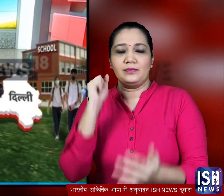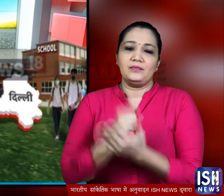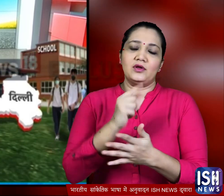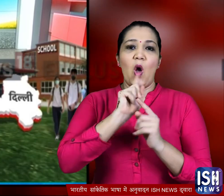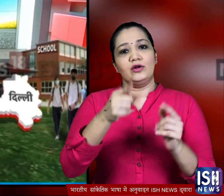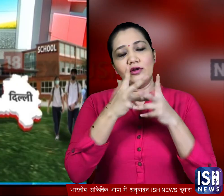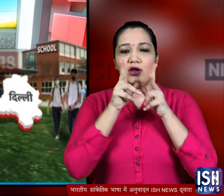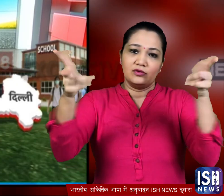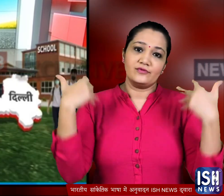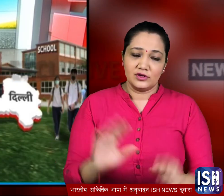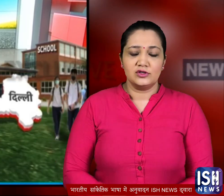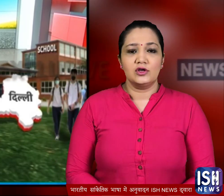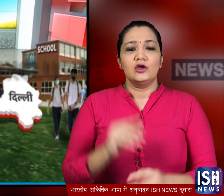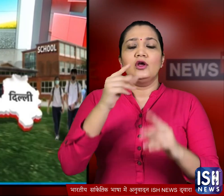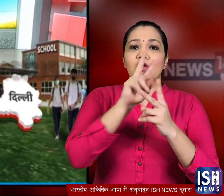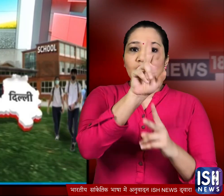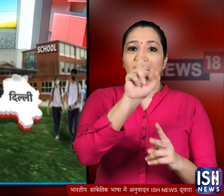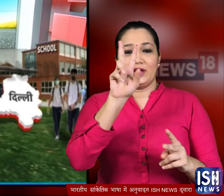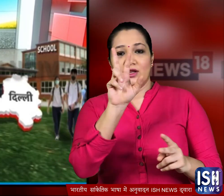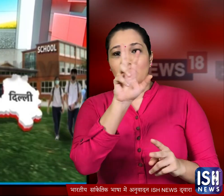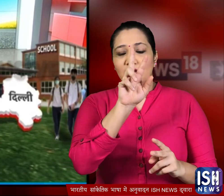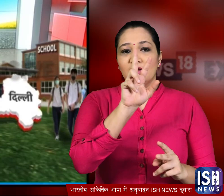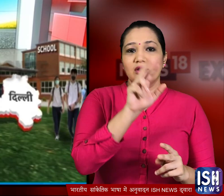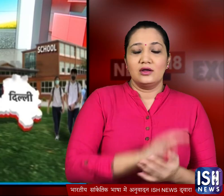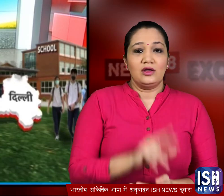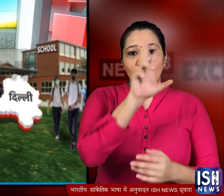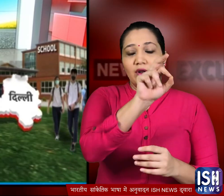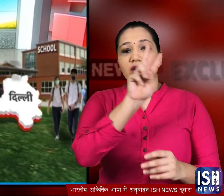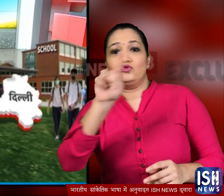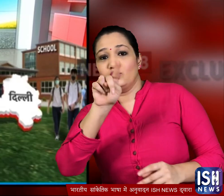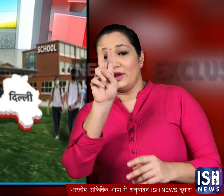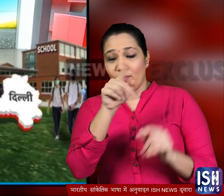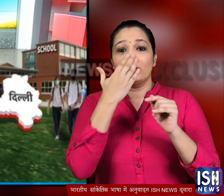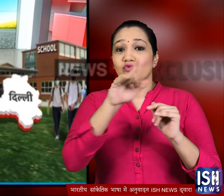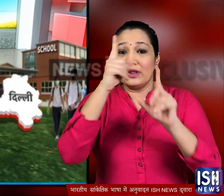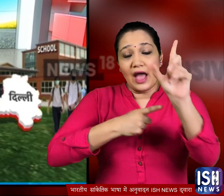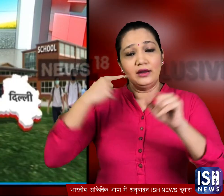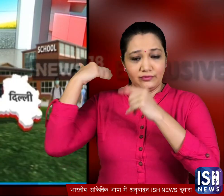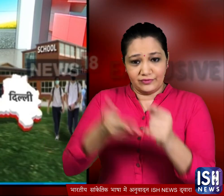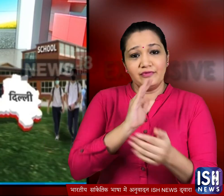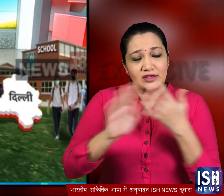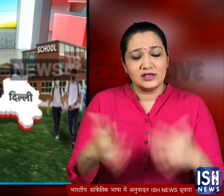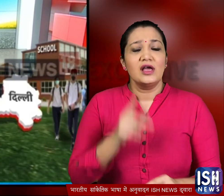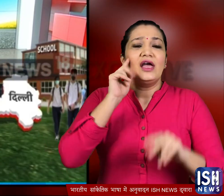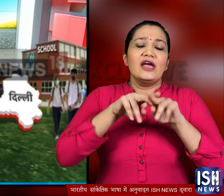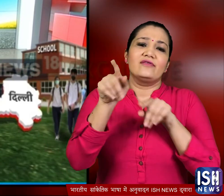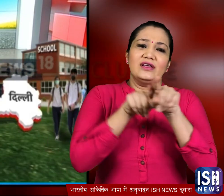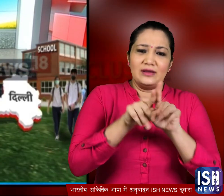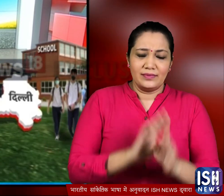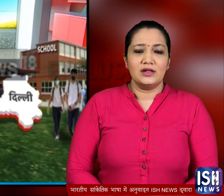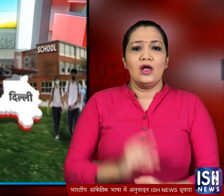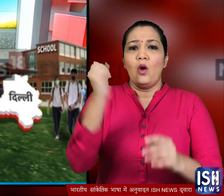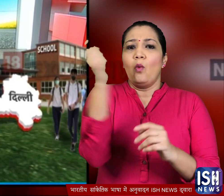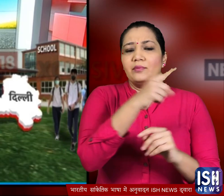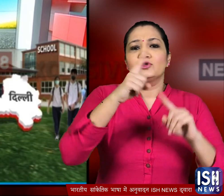कटौती का आदेश लागू कर दिया। यह आदेश स्कूलों के 2020-21 के सेशन में ली गई फीस पर लागू होगा। इस आदेश को ऐसे समझिए कि अगर किसी स्कूल